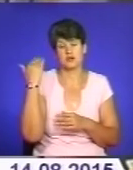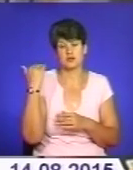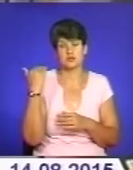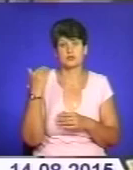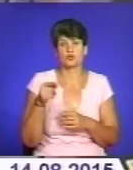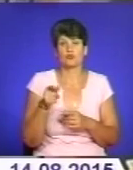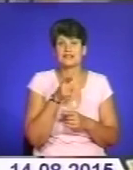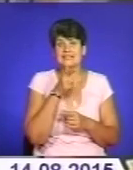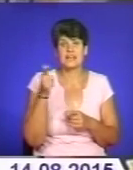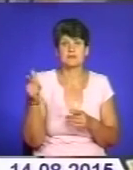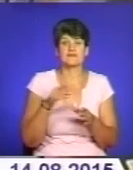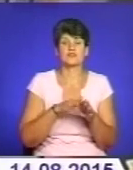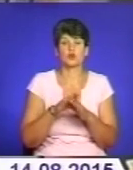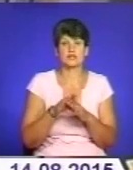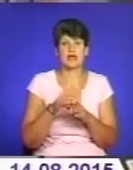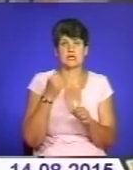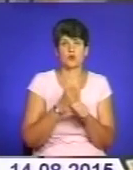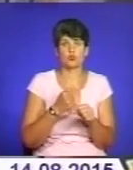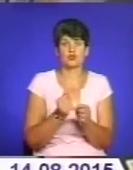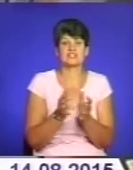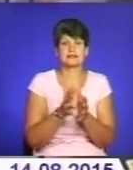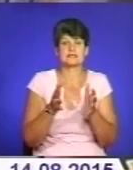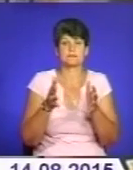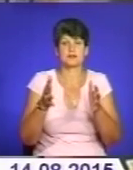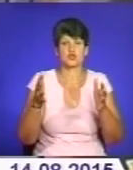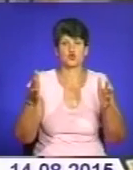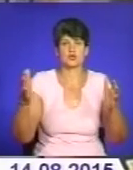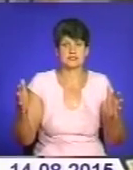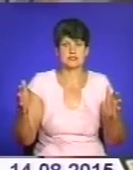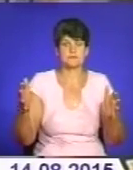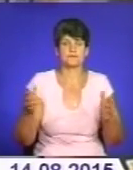Тому термін виконання робіт збільшується.